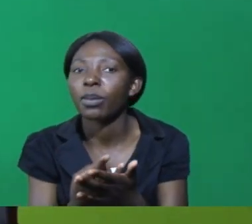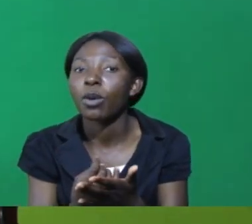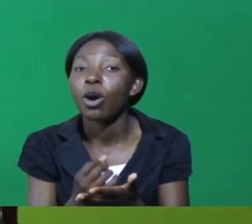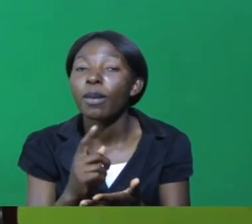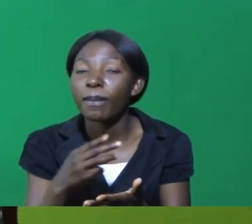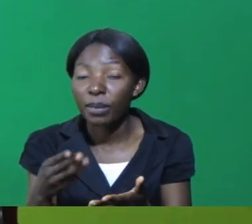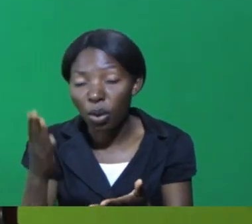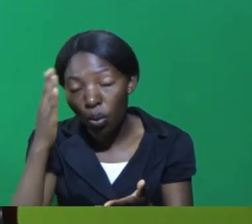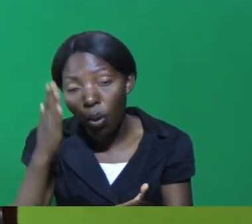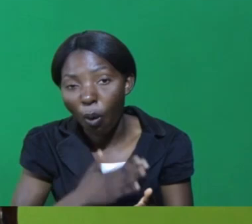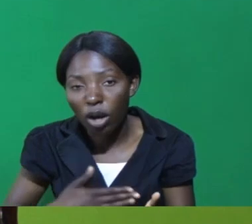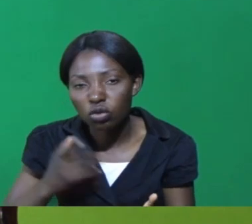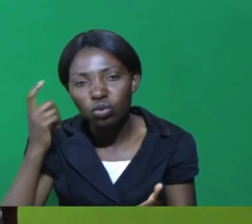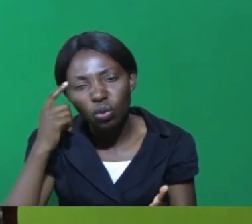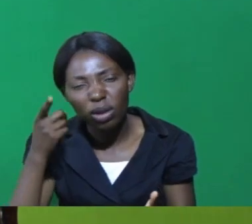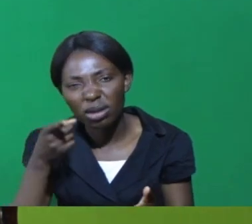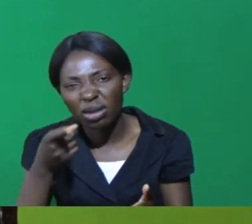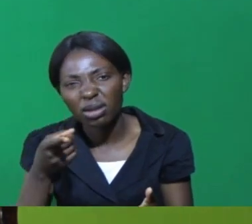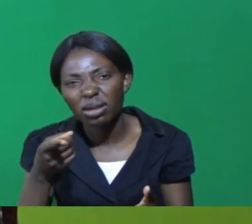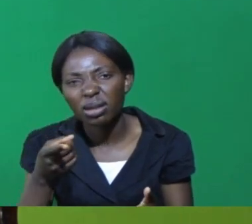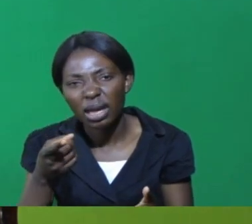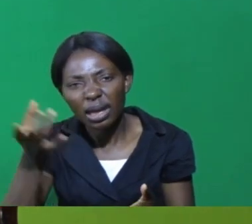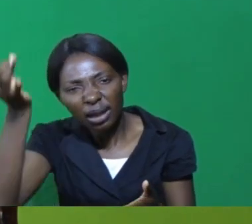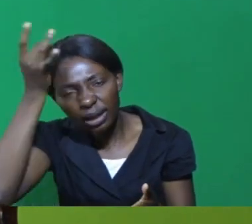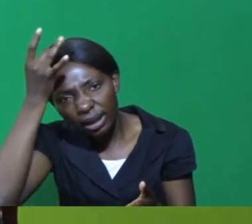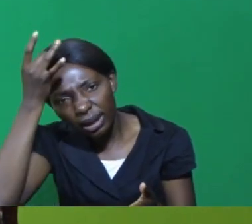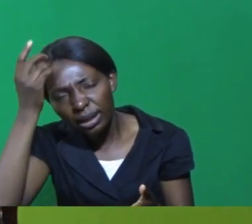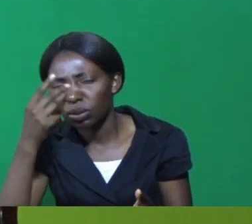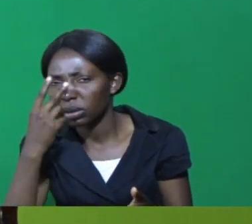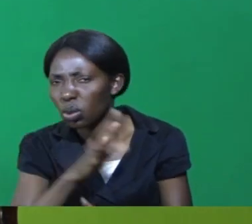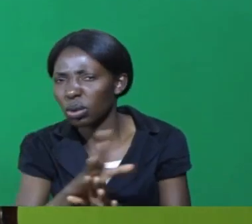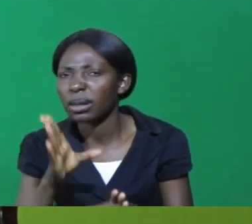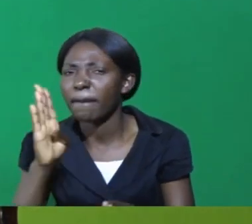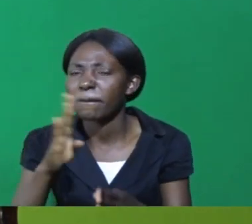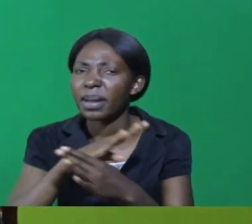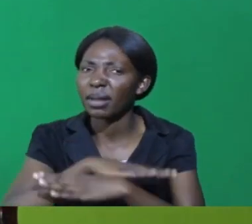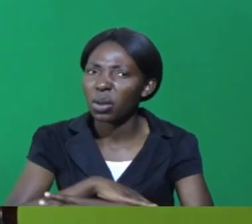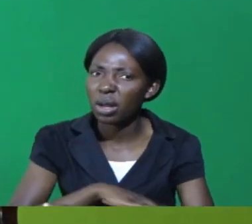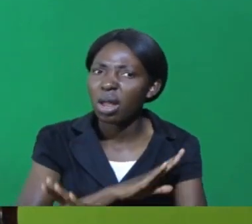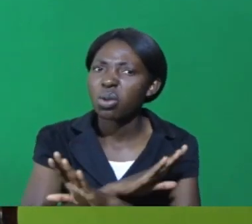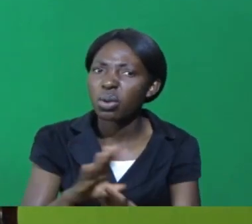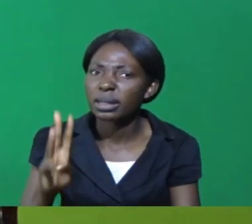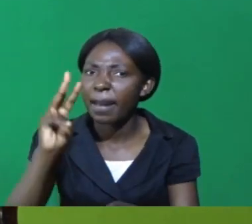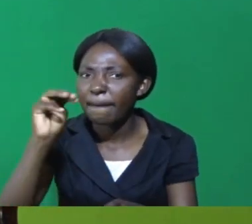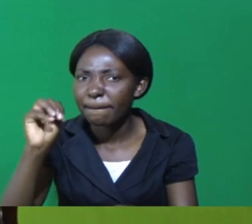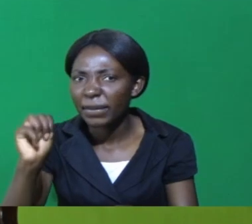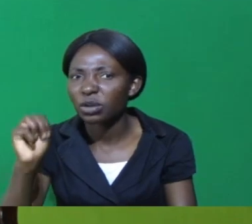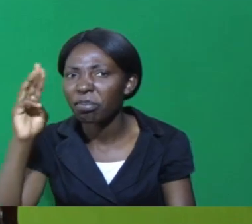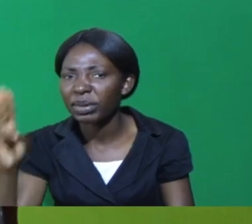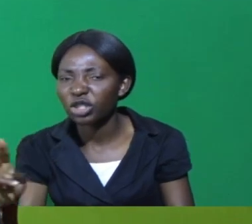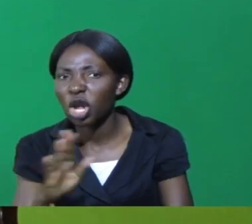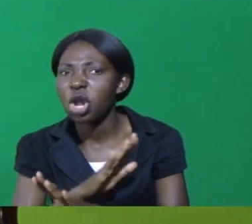kuti vaone kuti hausi umambo weBhabhironi. Right. Hausi weMiddle Persia. Right. Hausi weGreece. Right. Hausi